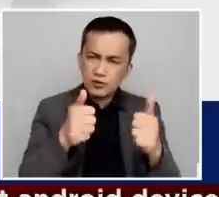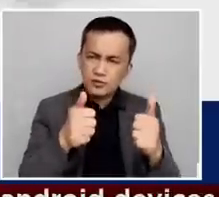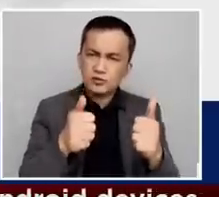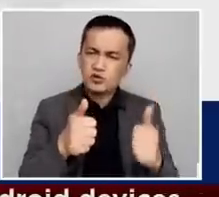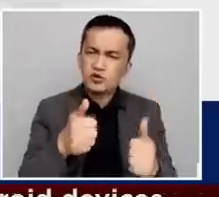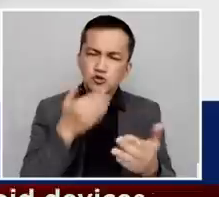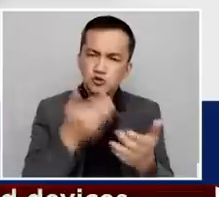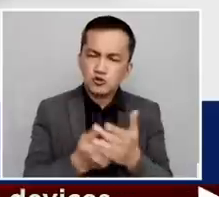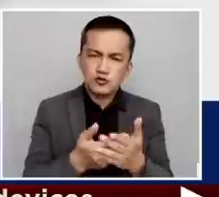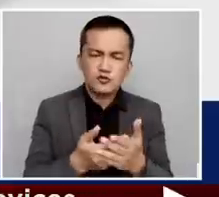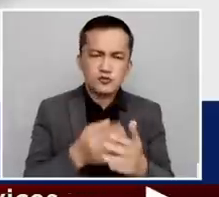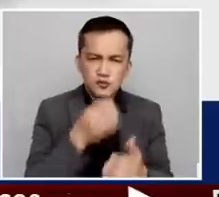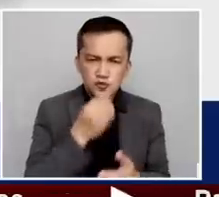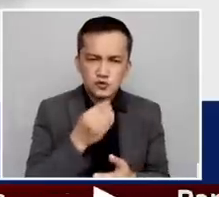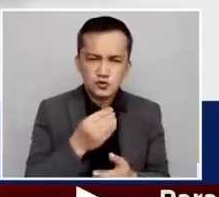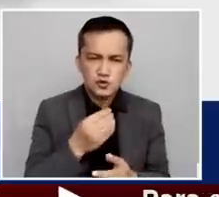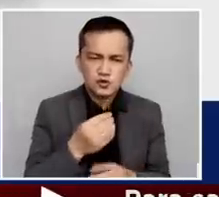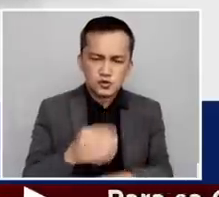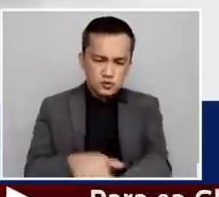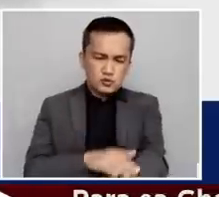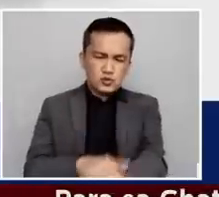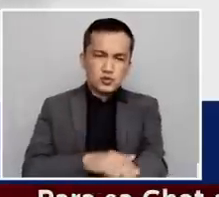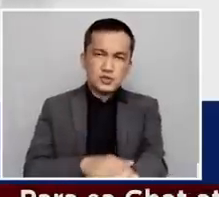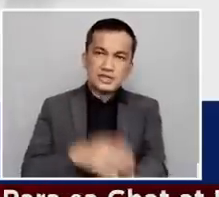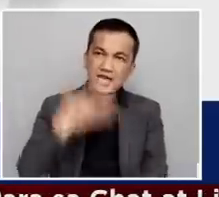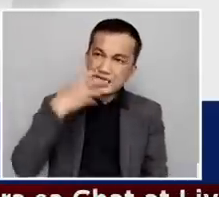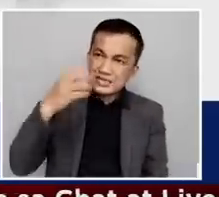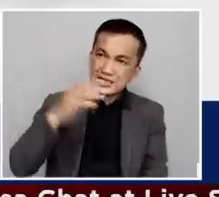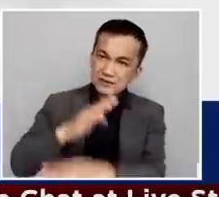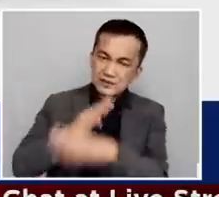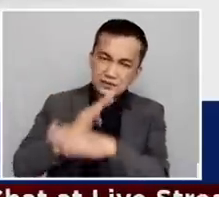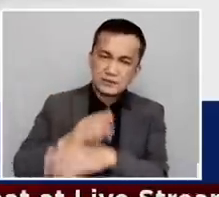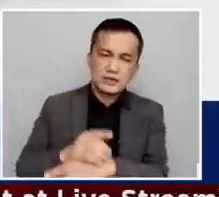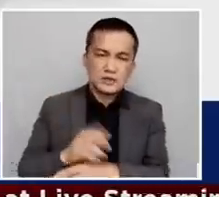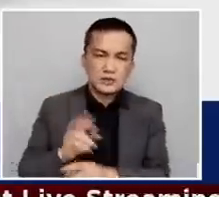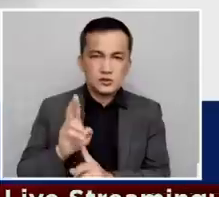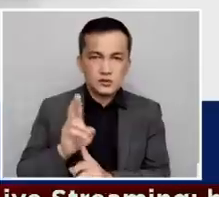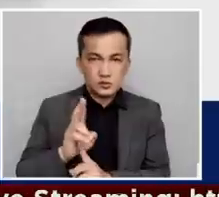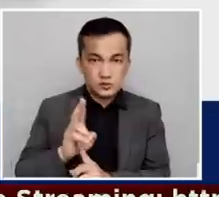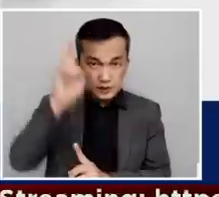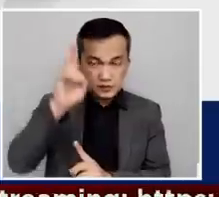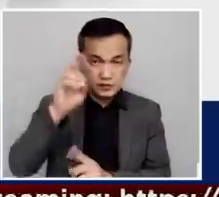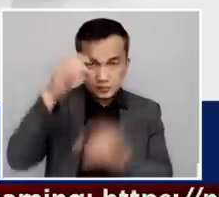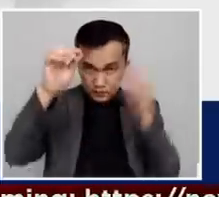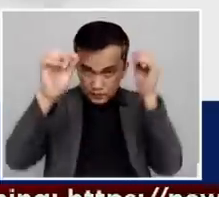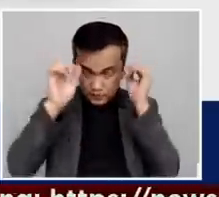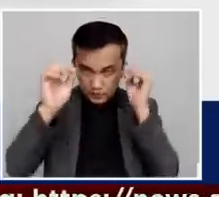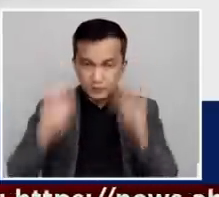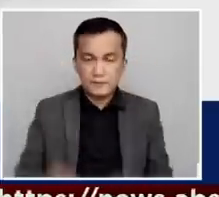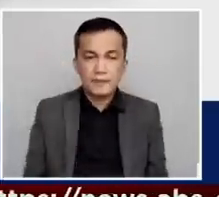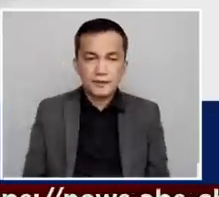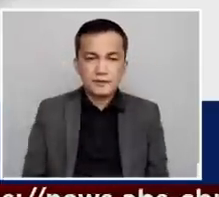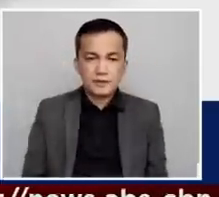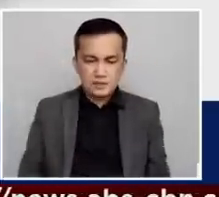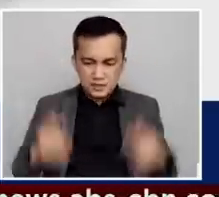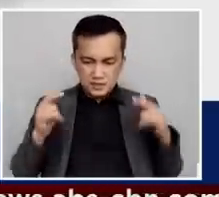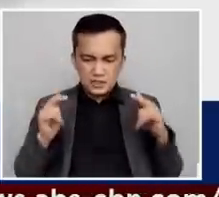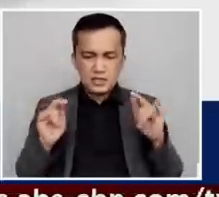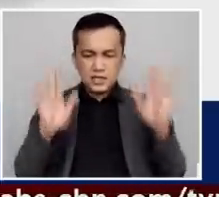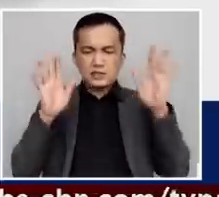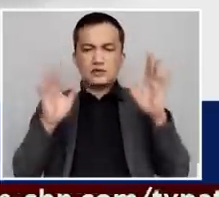paggamit ng sunscreen na lagpas SPF 30, paggamit ng payong at sombrero, pagsusuot ng light-colored na